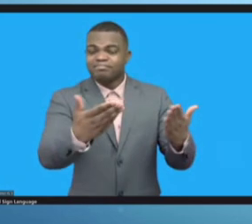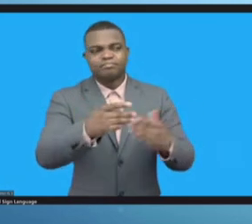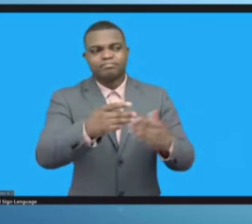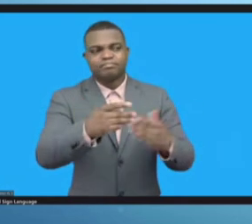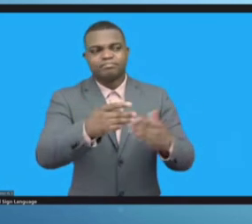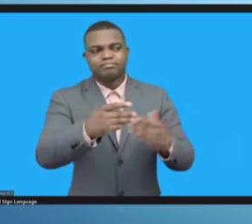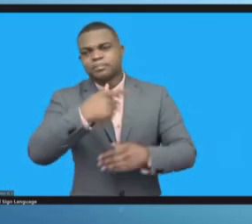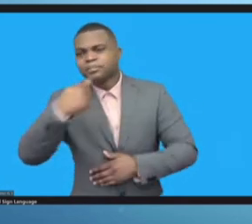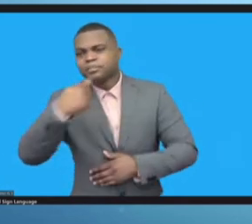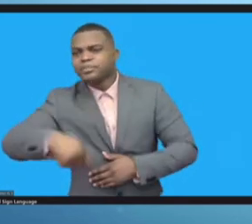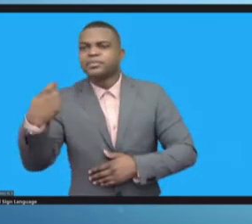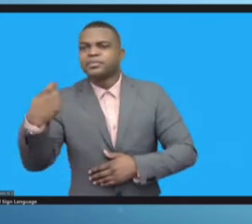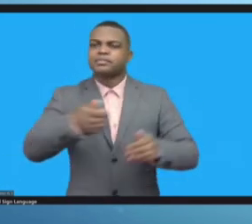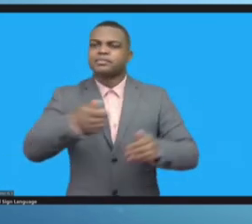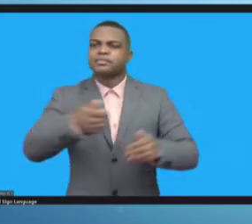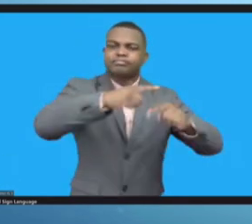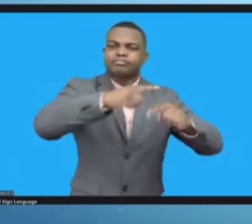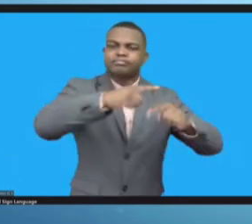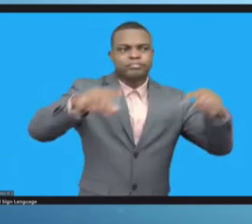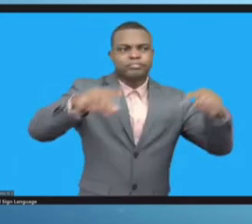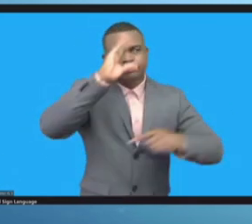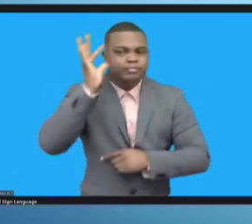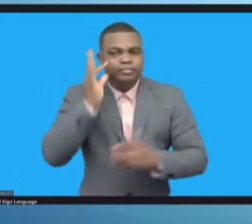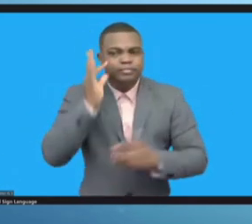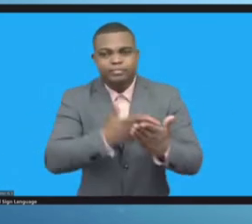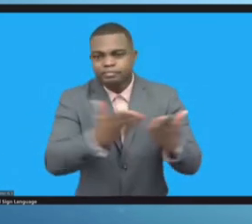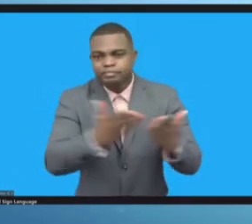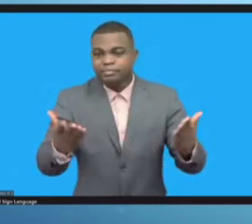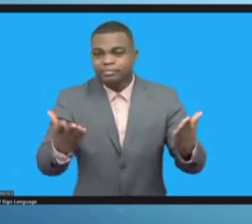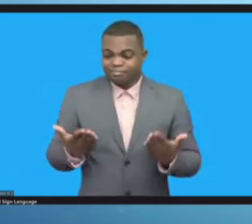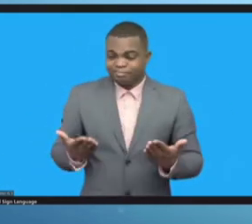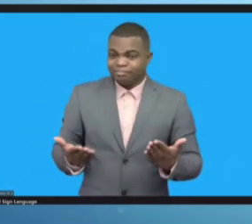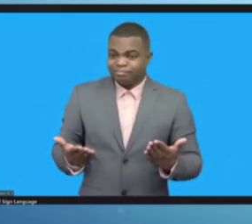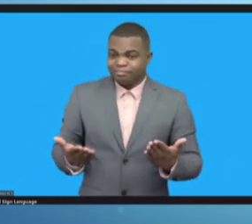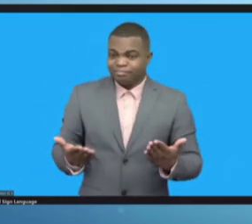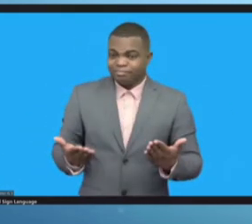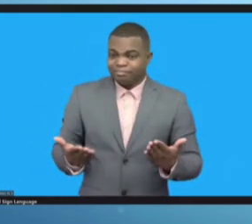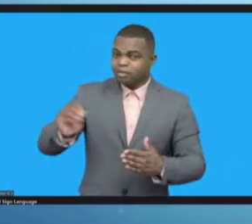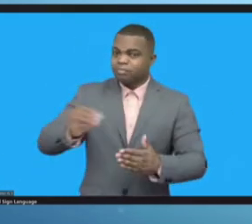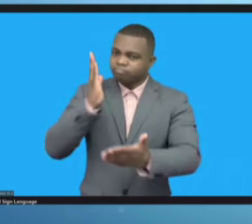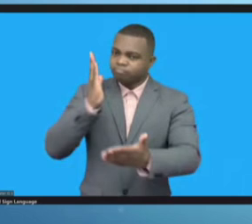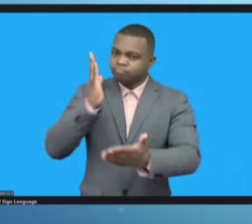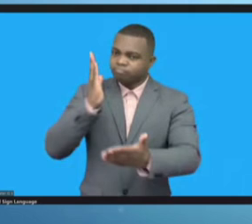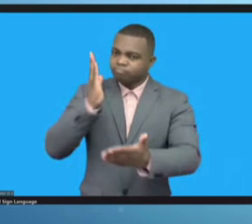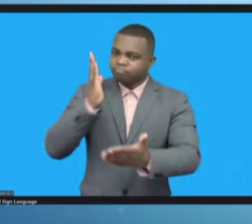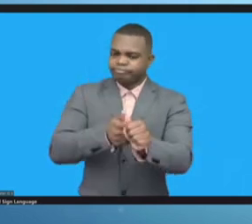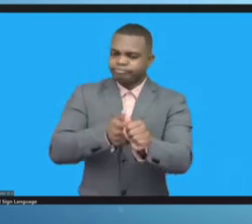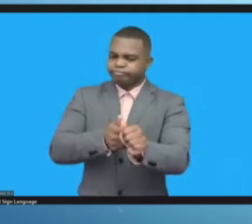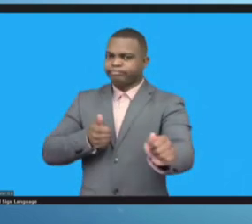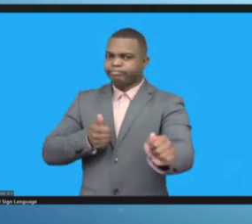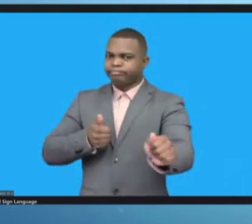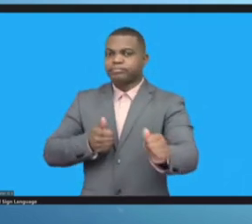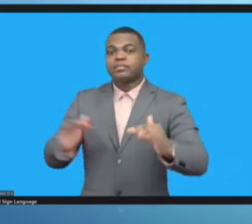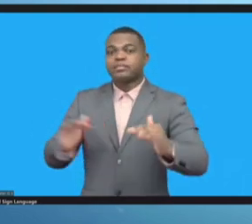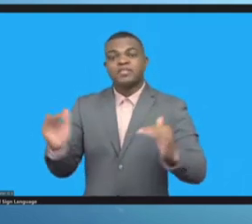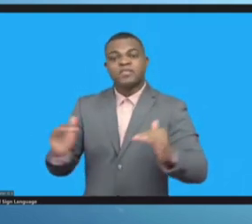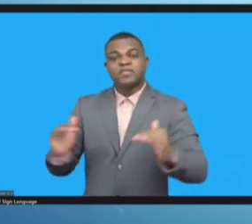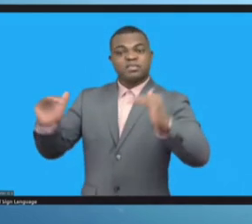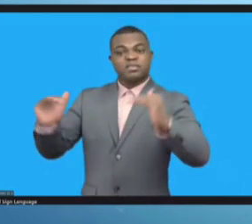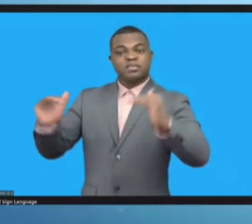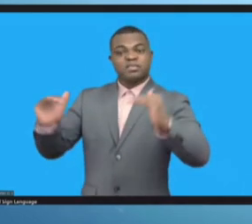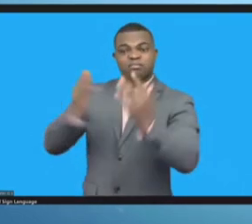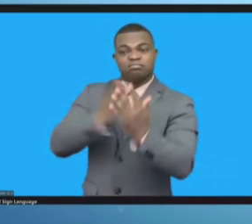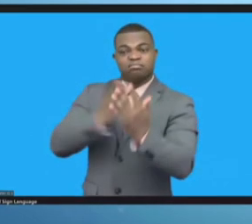manque des infrastructures nécessaires pour un développement idéal, notamment l'accès à l'électricité, la